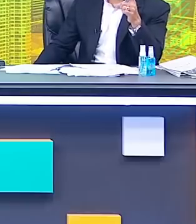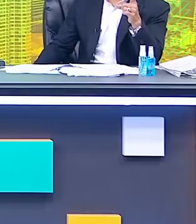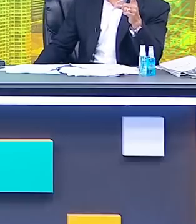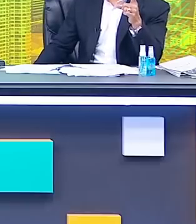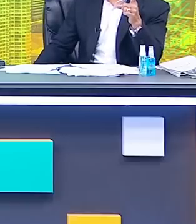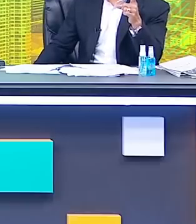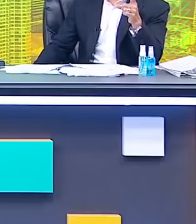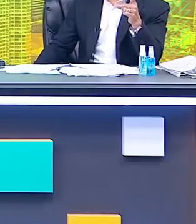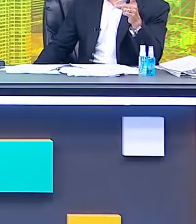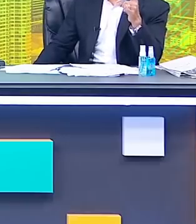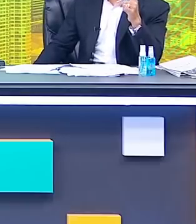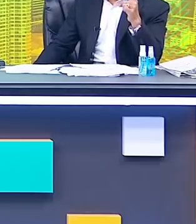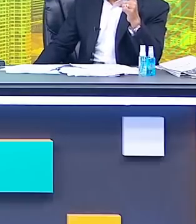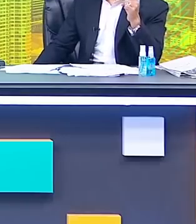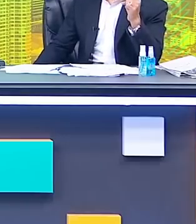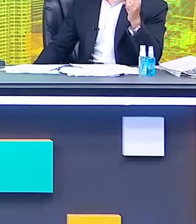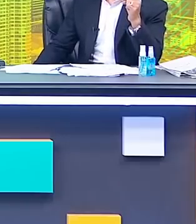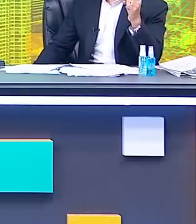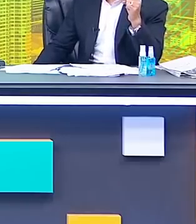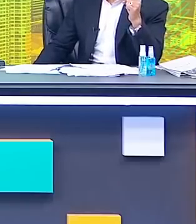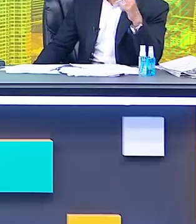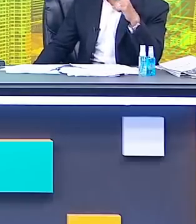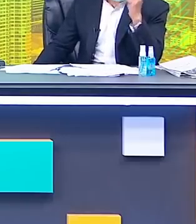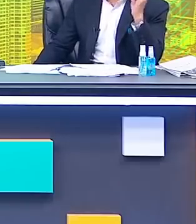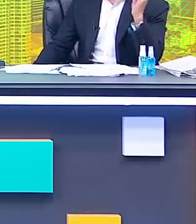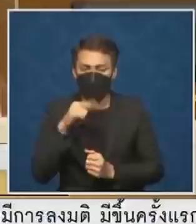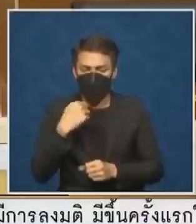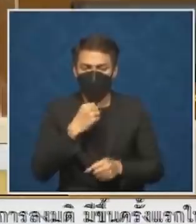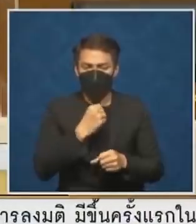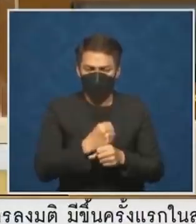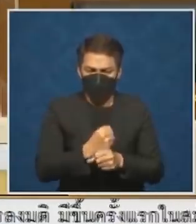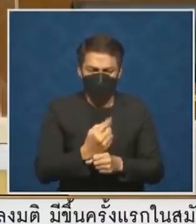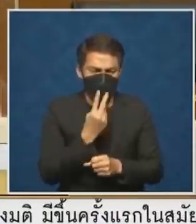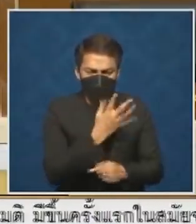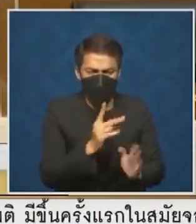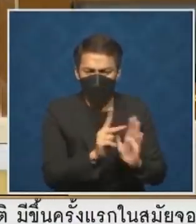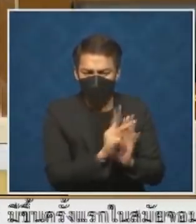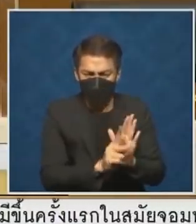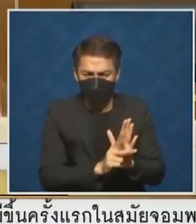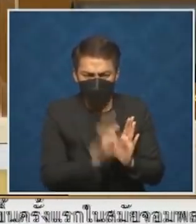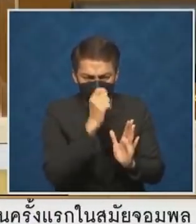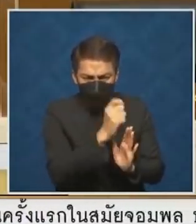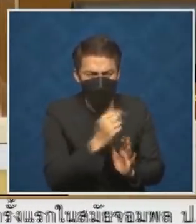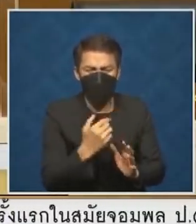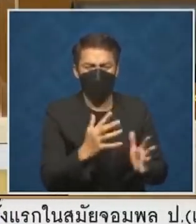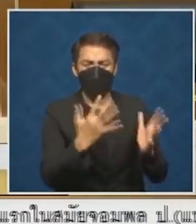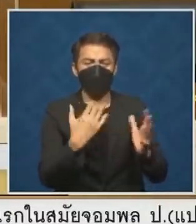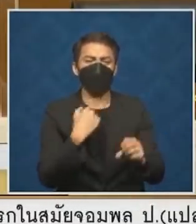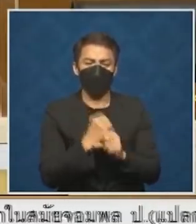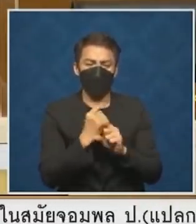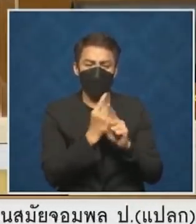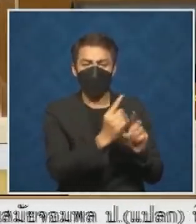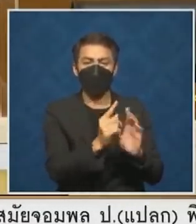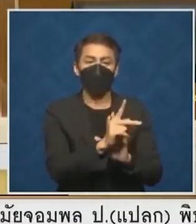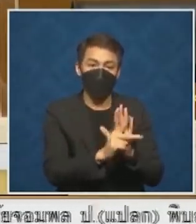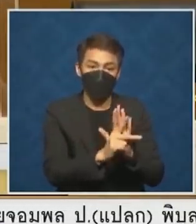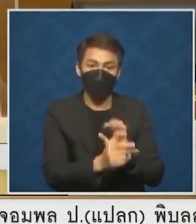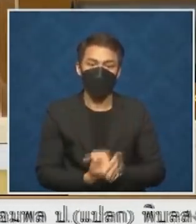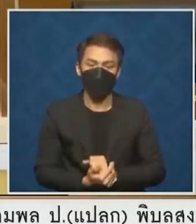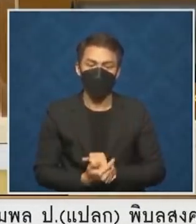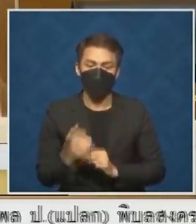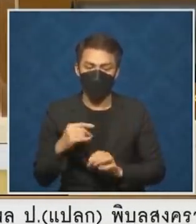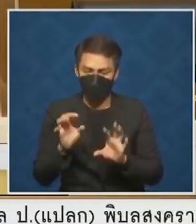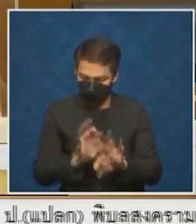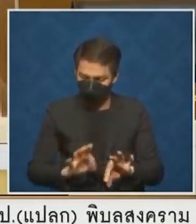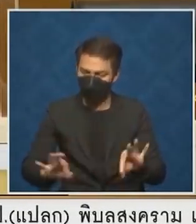เอาหลักฐานมาแสดงหลักฐานมา ครับ แสดงหลักฐานมาเลยอย่าใช้คำพูดแบบนี้นะฮะแล้วคุณเปลวก็เขียนนะ